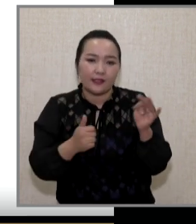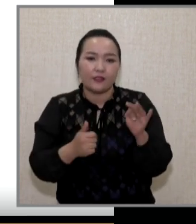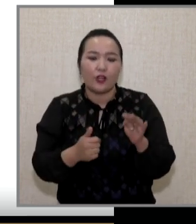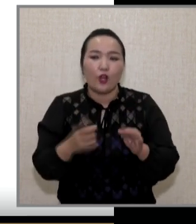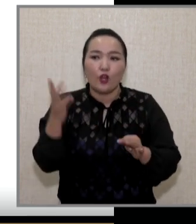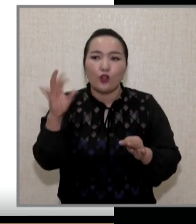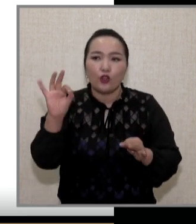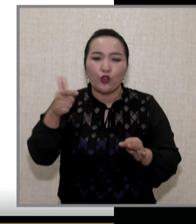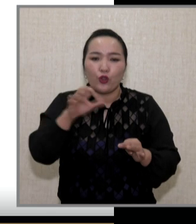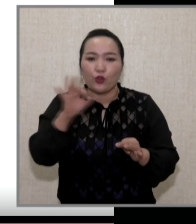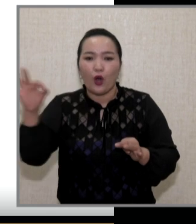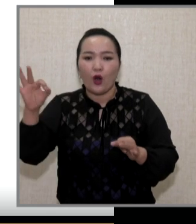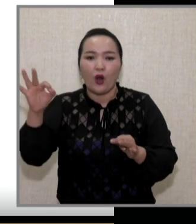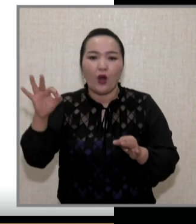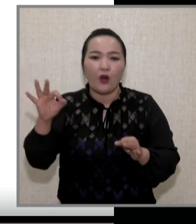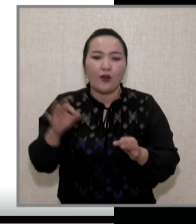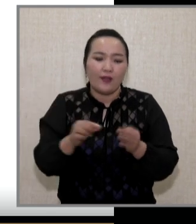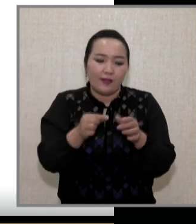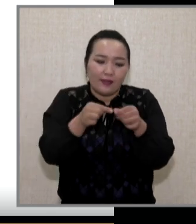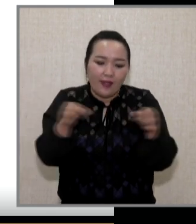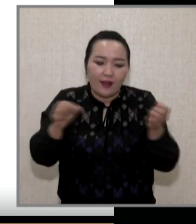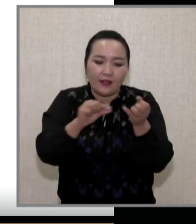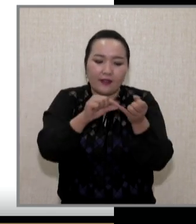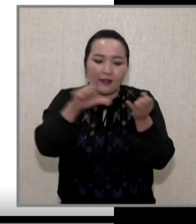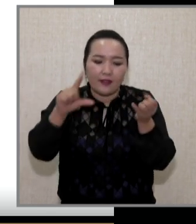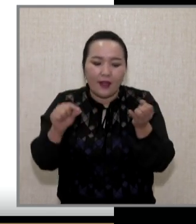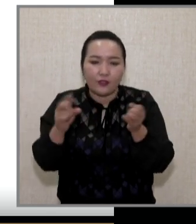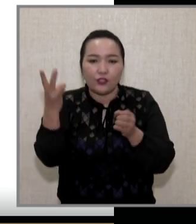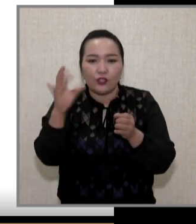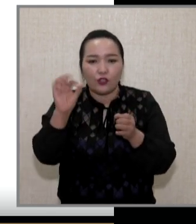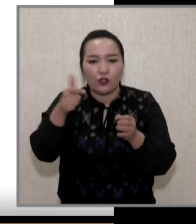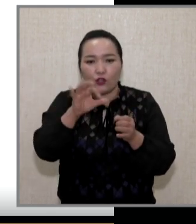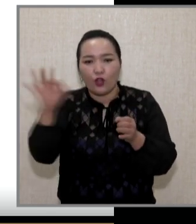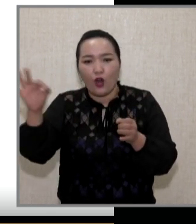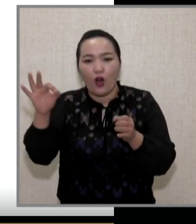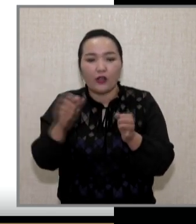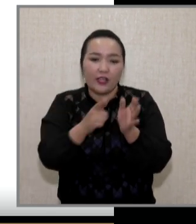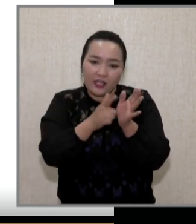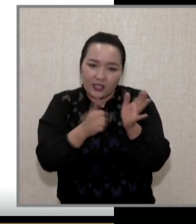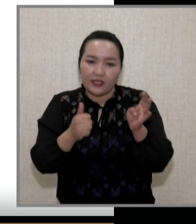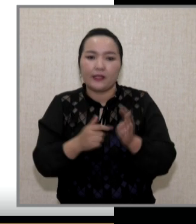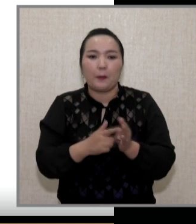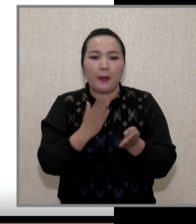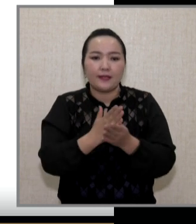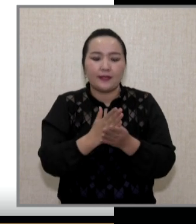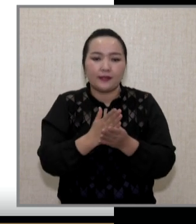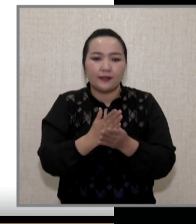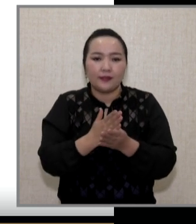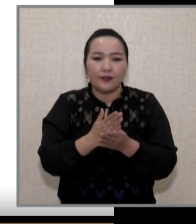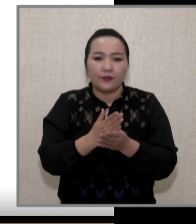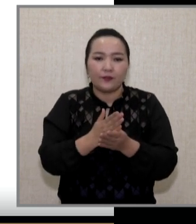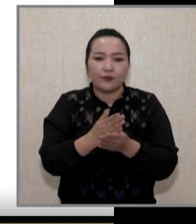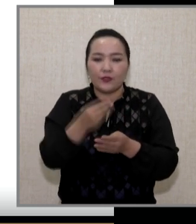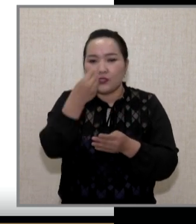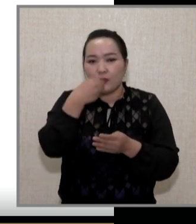төрлийн цагаан эдэ боловсруудаг учраас энэ цагаан эдэнүүдээ сонгож хэрэглэх хэрэгтэй. За дараа нь бол ногоо байна. За нарийн новч ногоонуудыг бас хэрэглэх